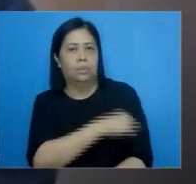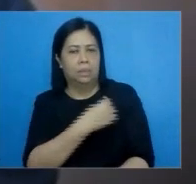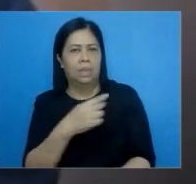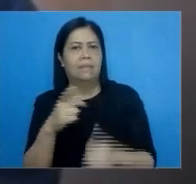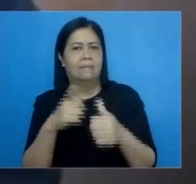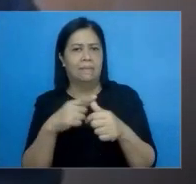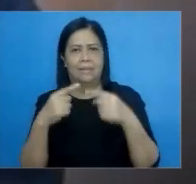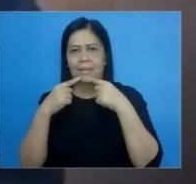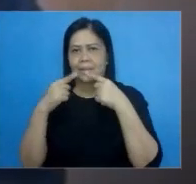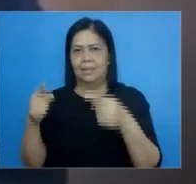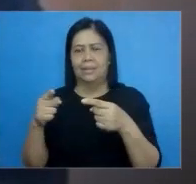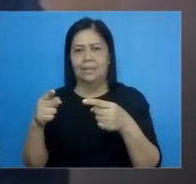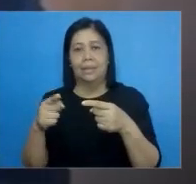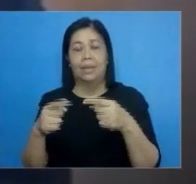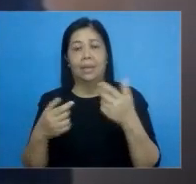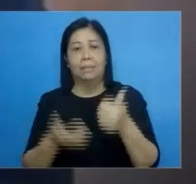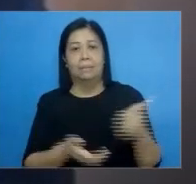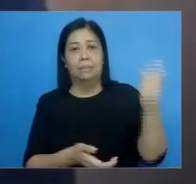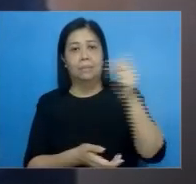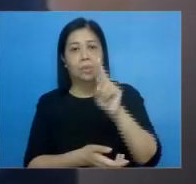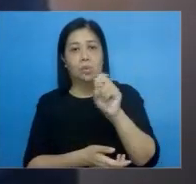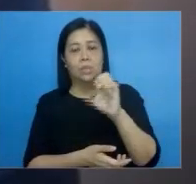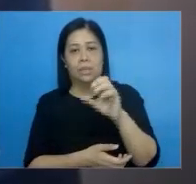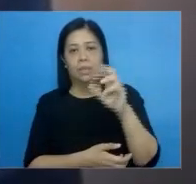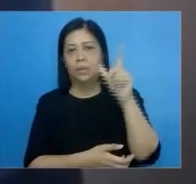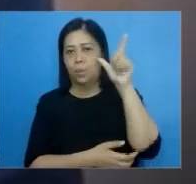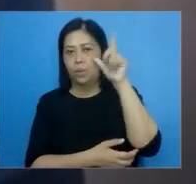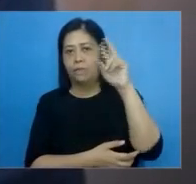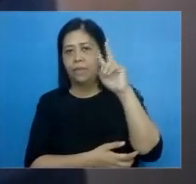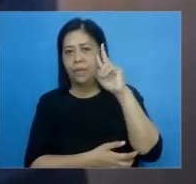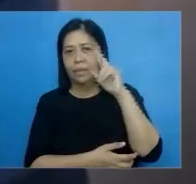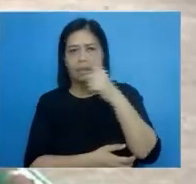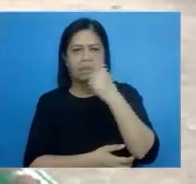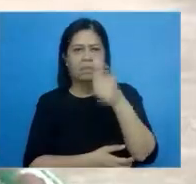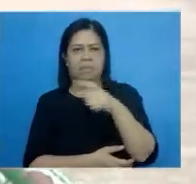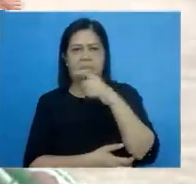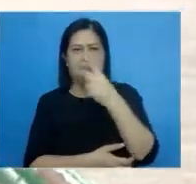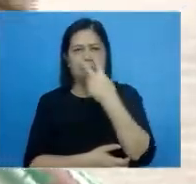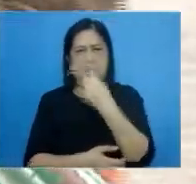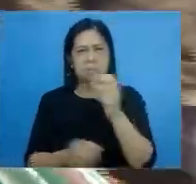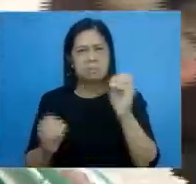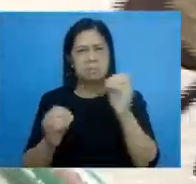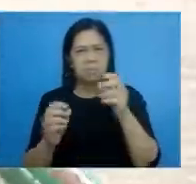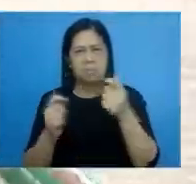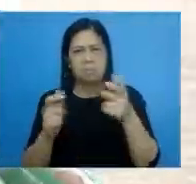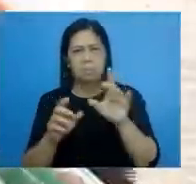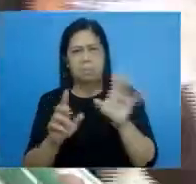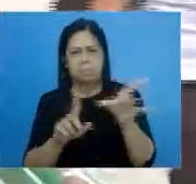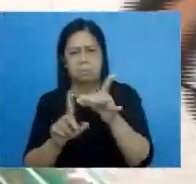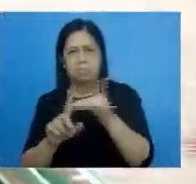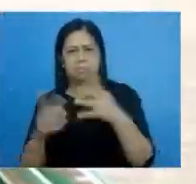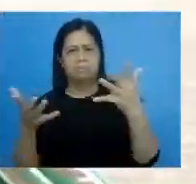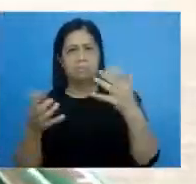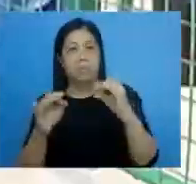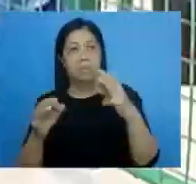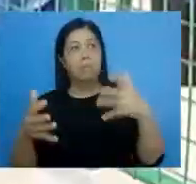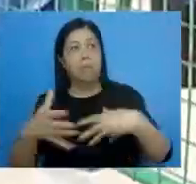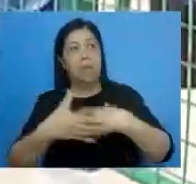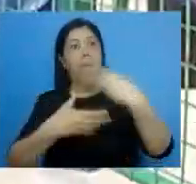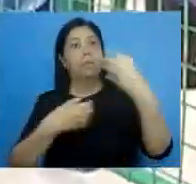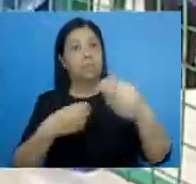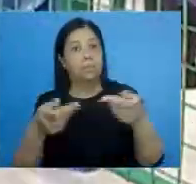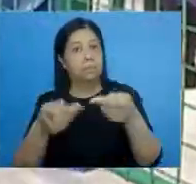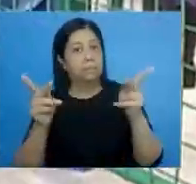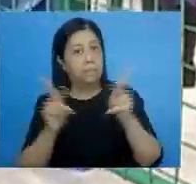inanunsyo ni Treatment Czar Yusek Leopoldo Vega dahil di naman daw nakitaan ng mabilis sa transmission ng virus kapag nasa labas at